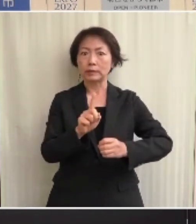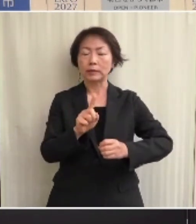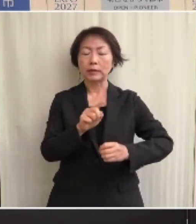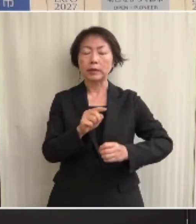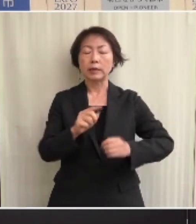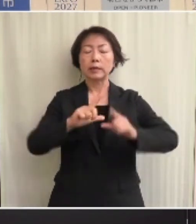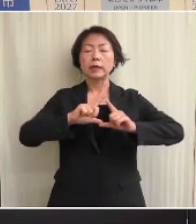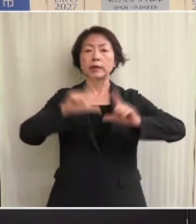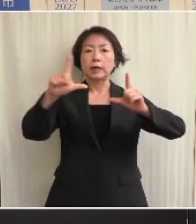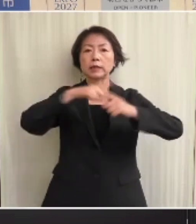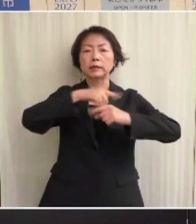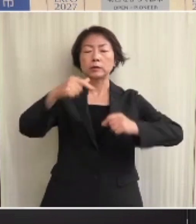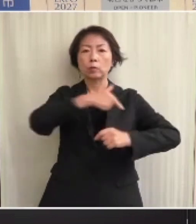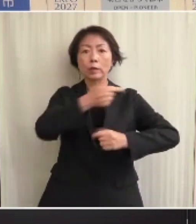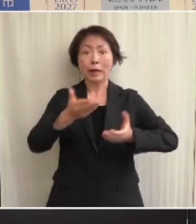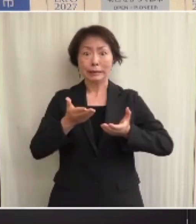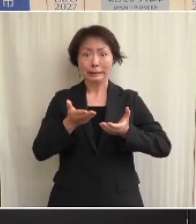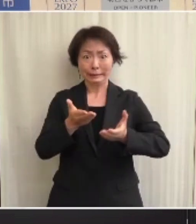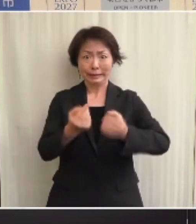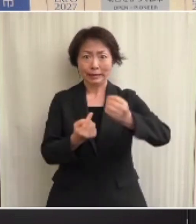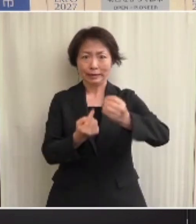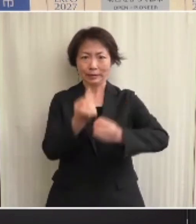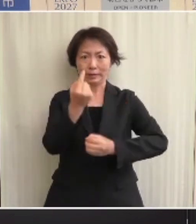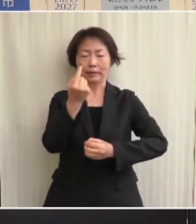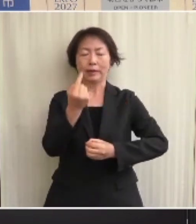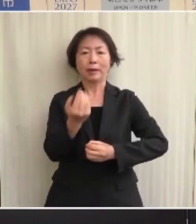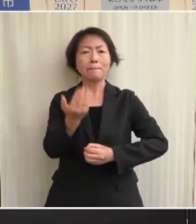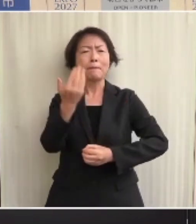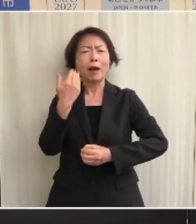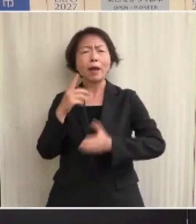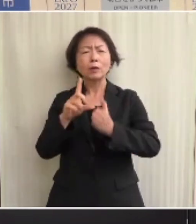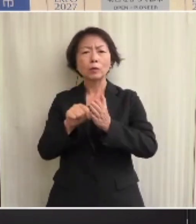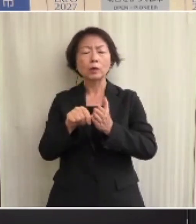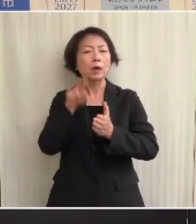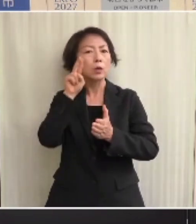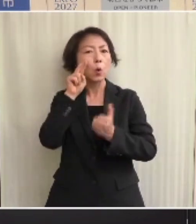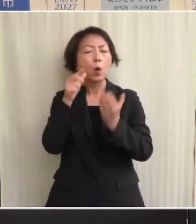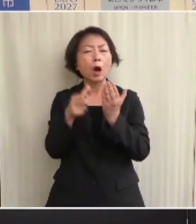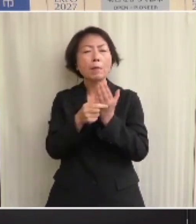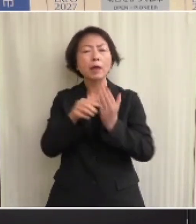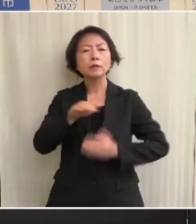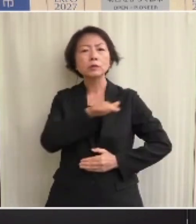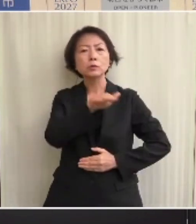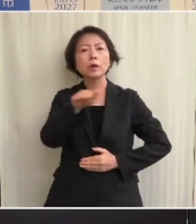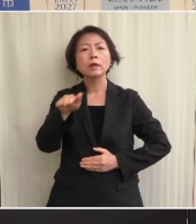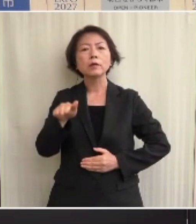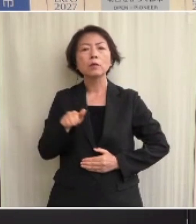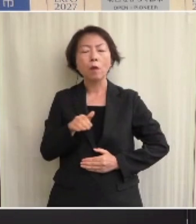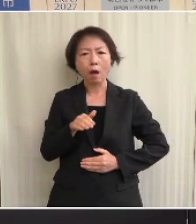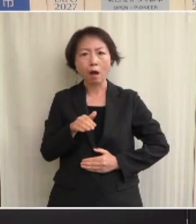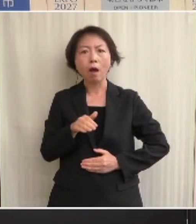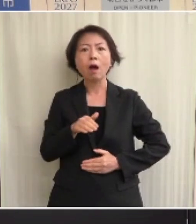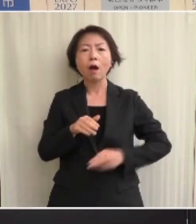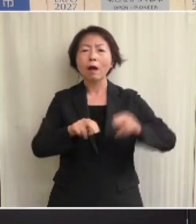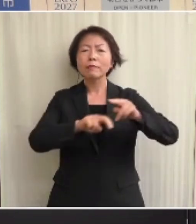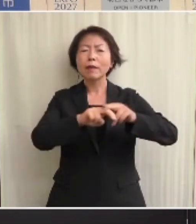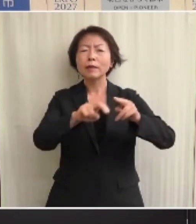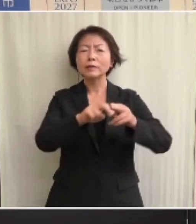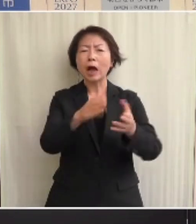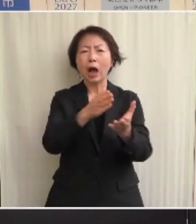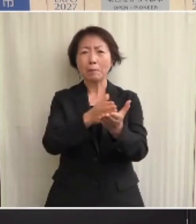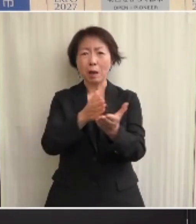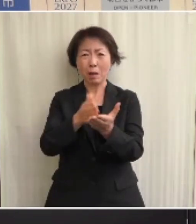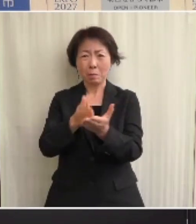東日本大震災です。当時、横浜駅周辺には公共交通機